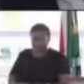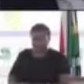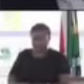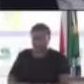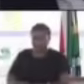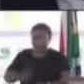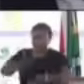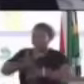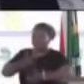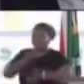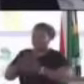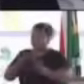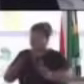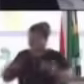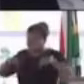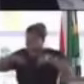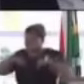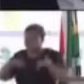imsebenzi yethu